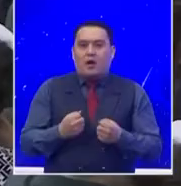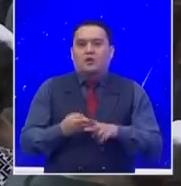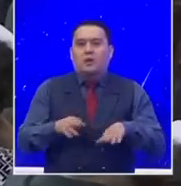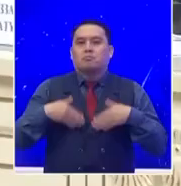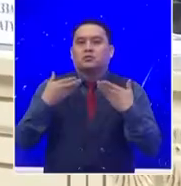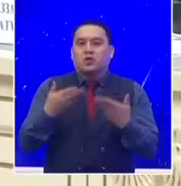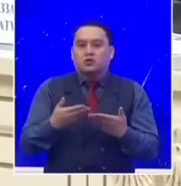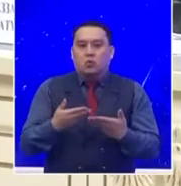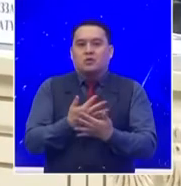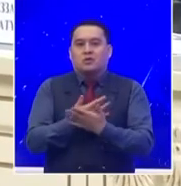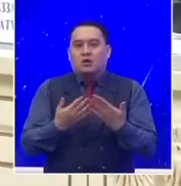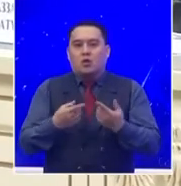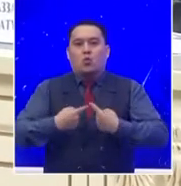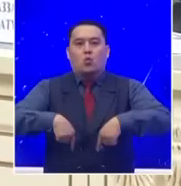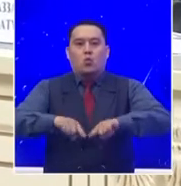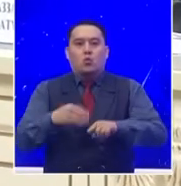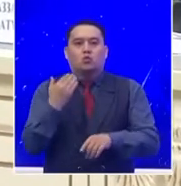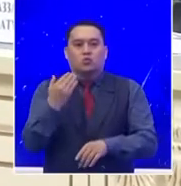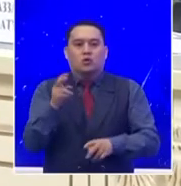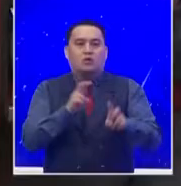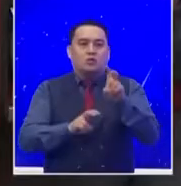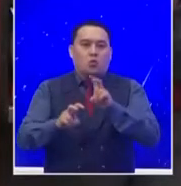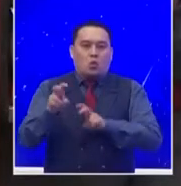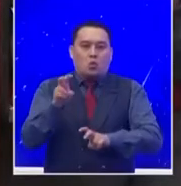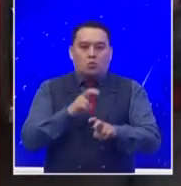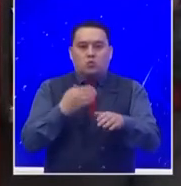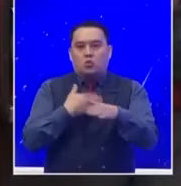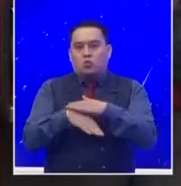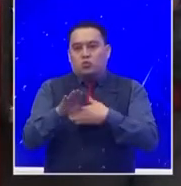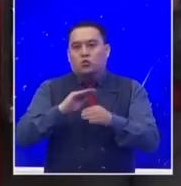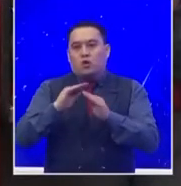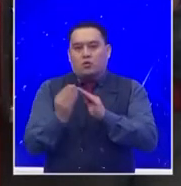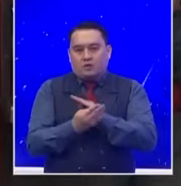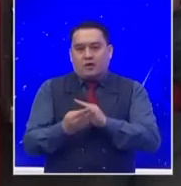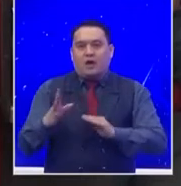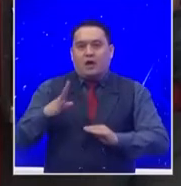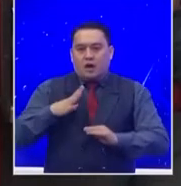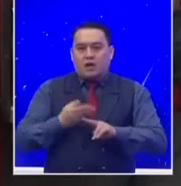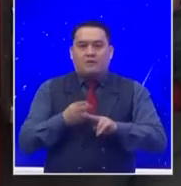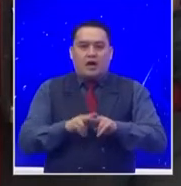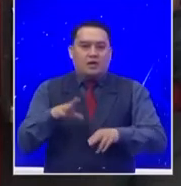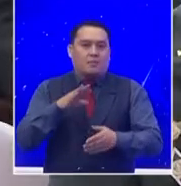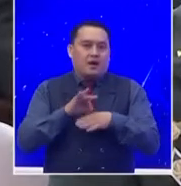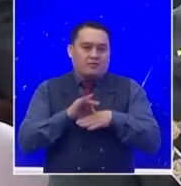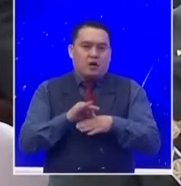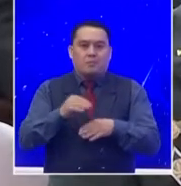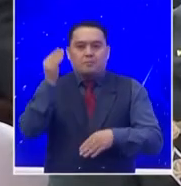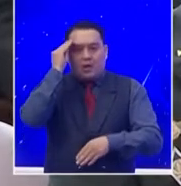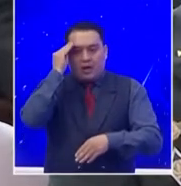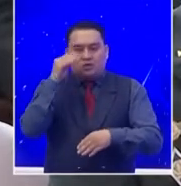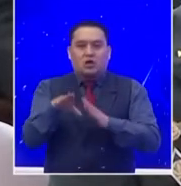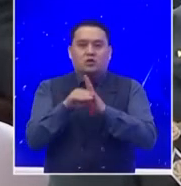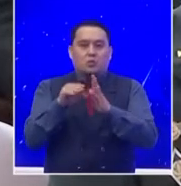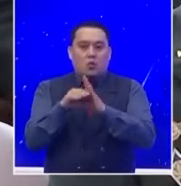предоставление отсрочки некоторым категориям и их учет, а также розыск злостных уклонистов. Для этого и проводятся методические